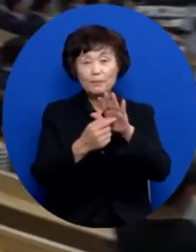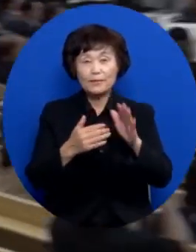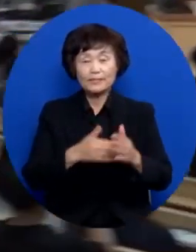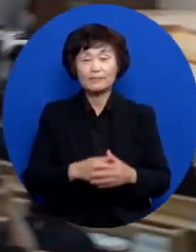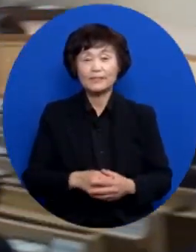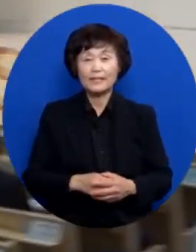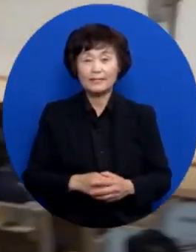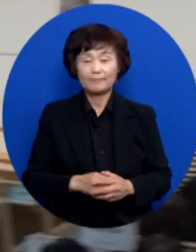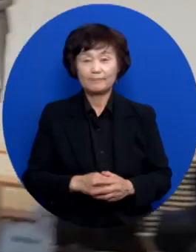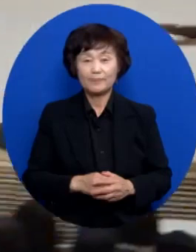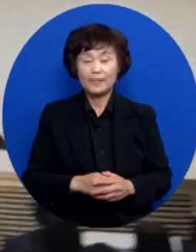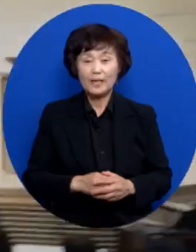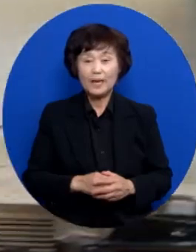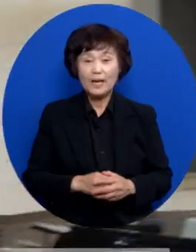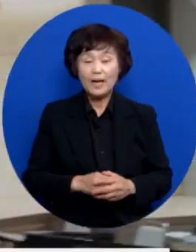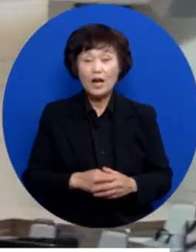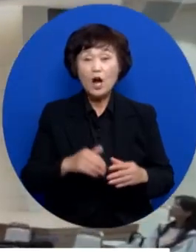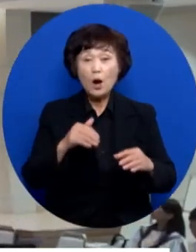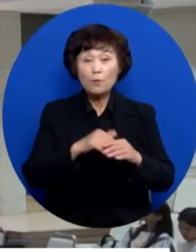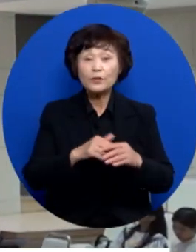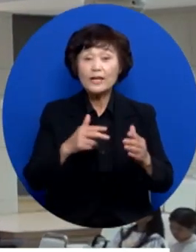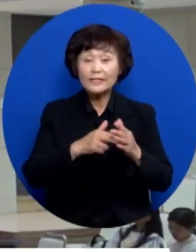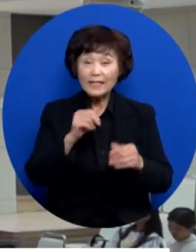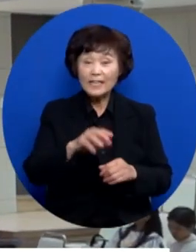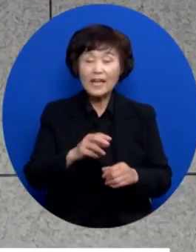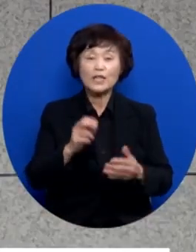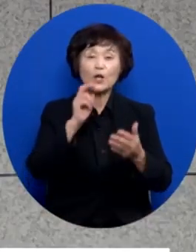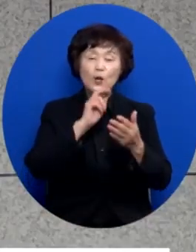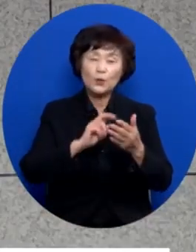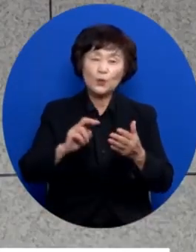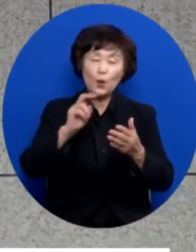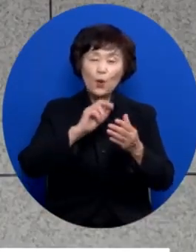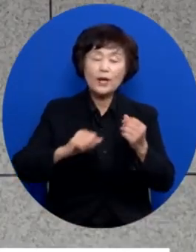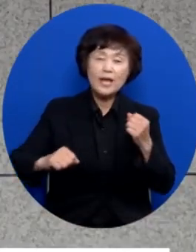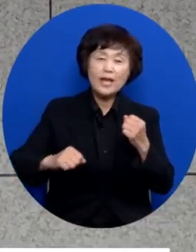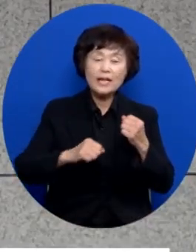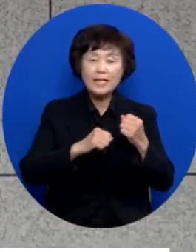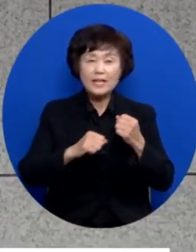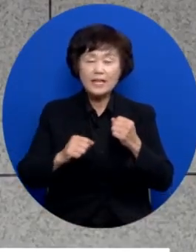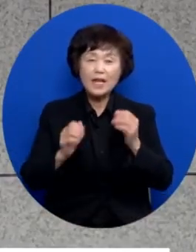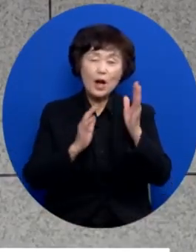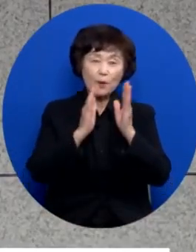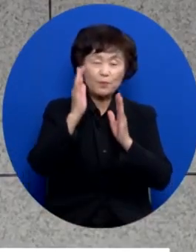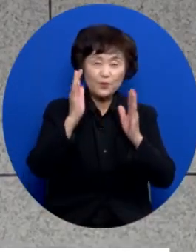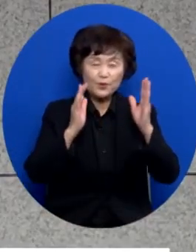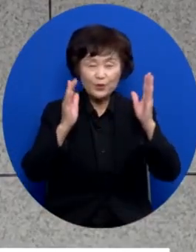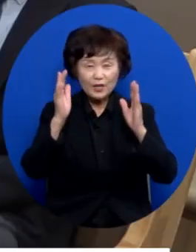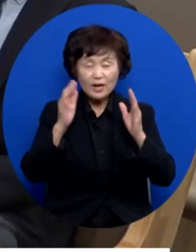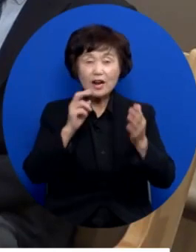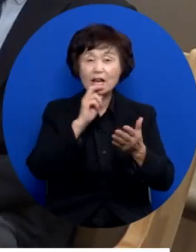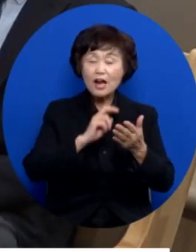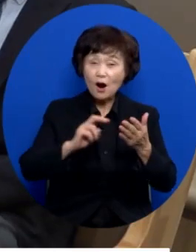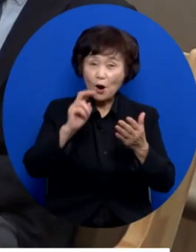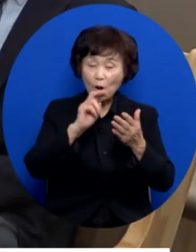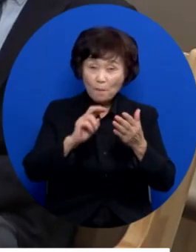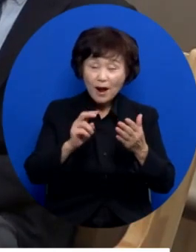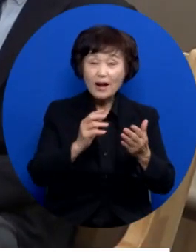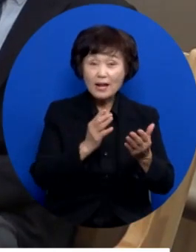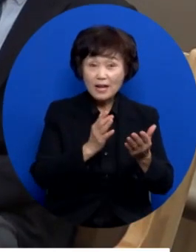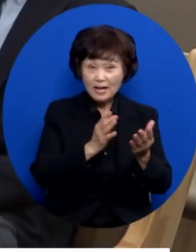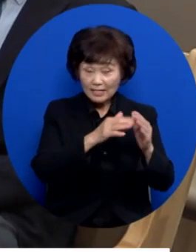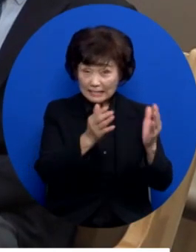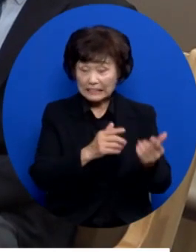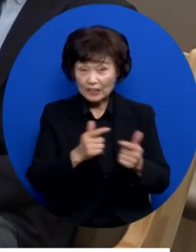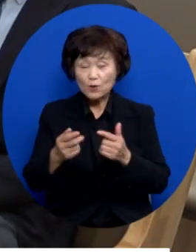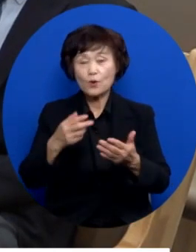발표했습니다 분중 문화상은 성악 기약 뮤지컬 대중음악 무명 대중가수 등 음악 분야와